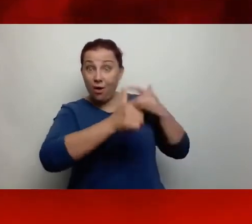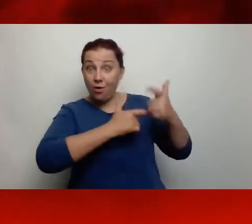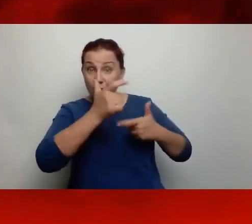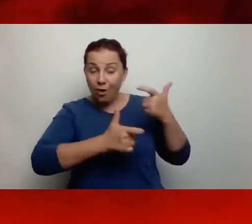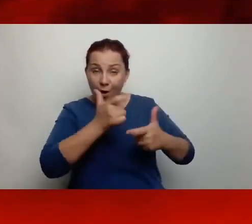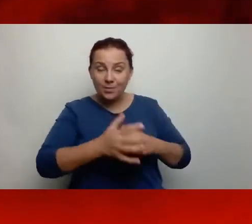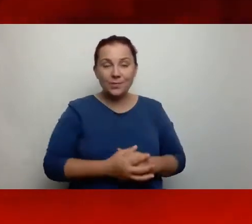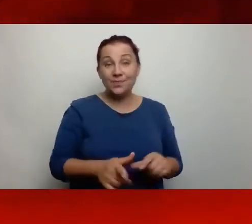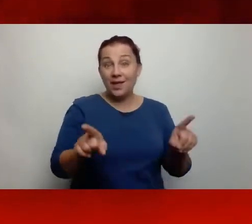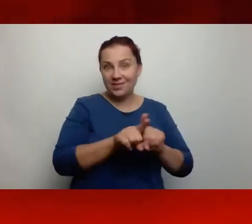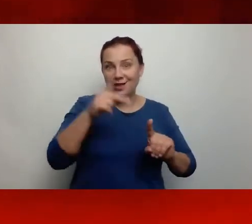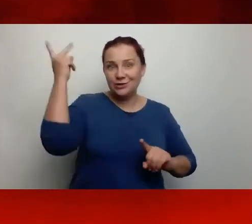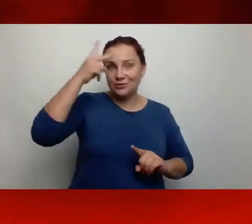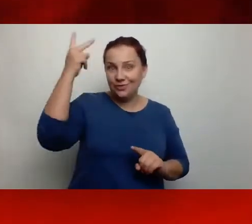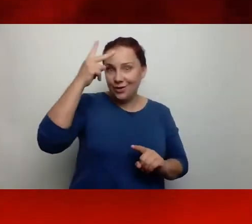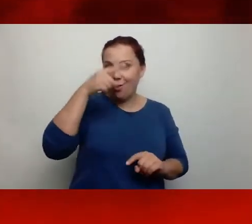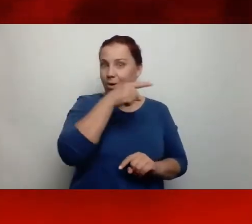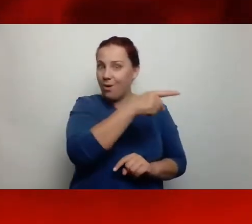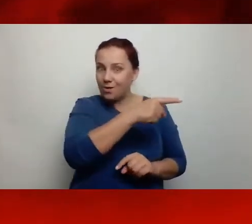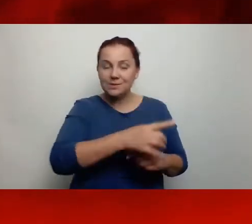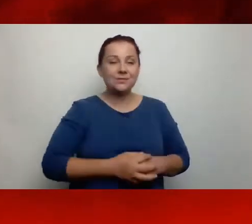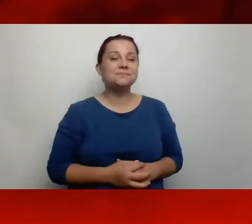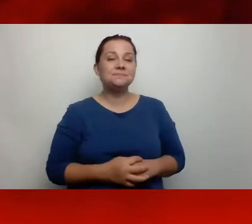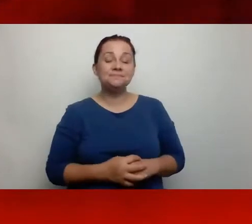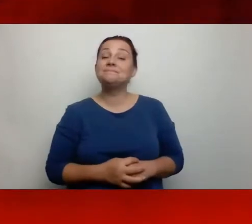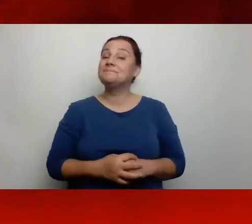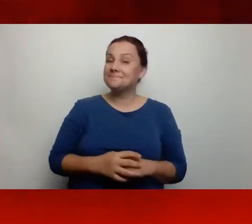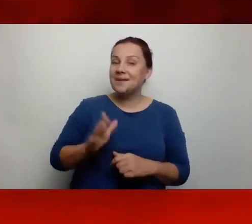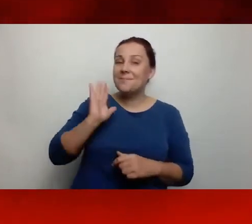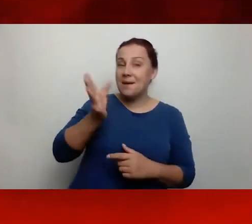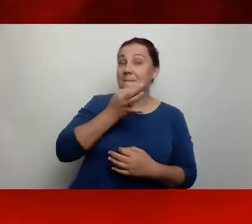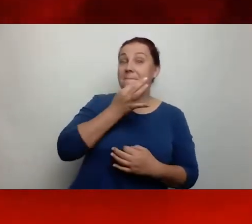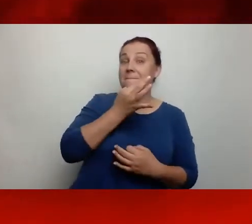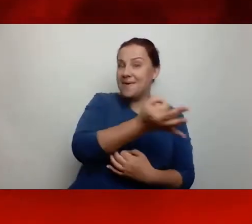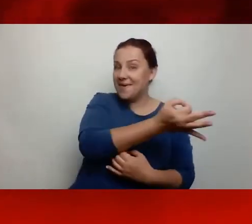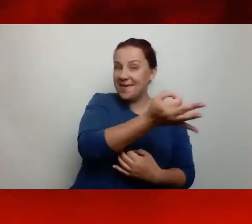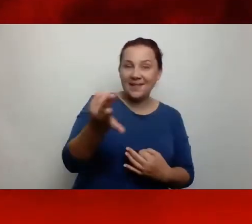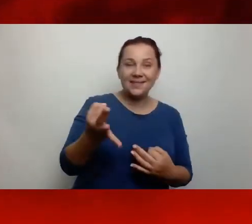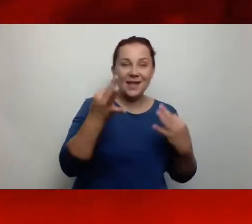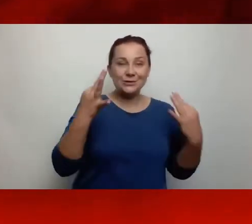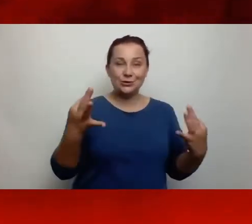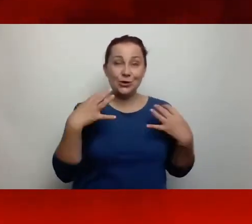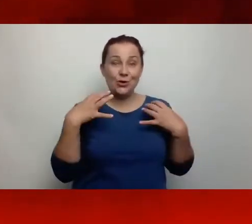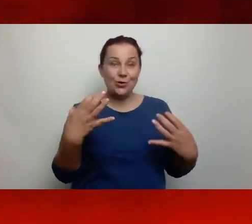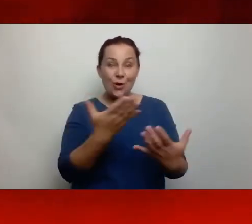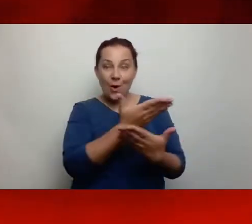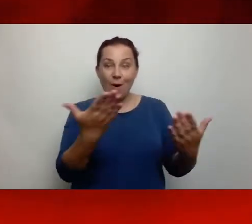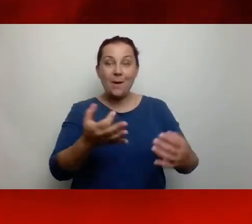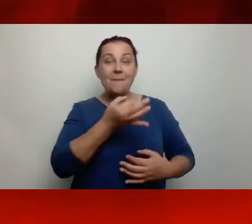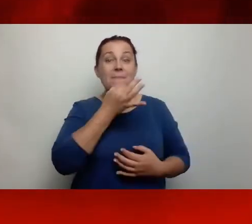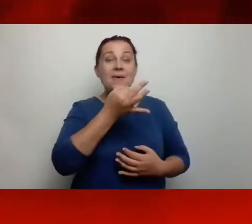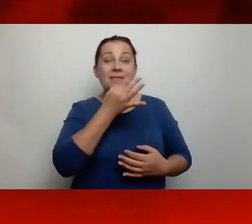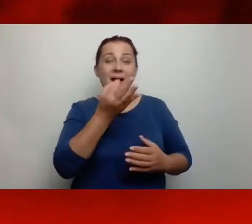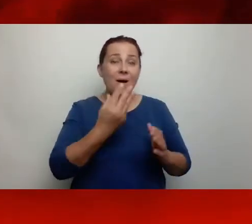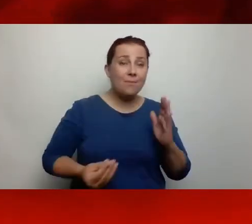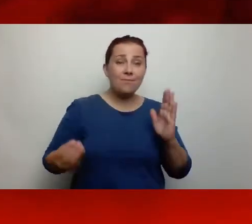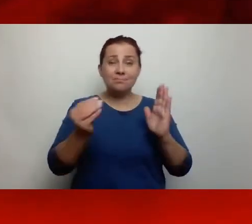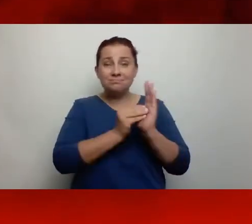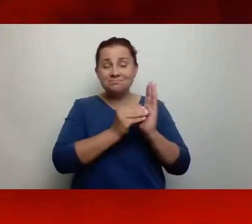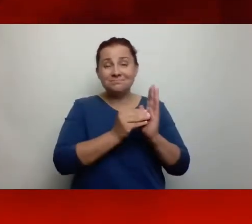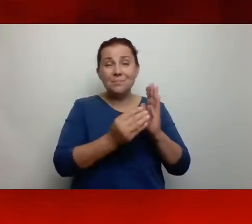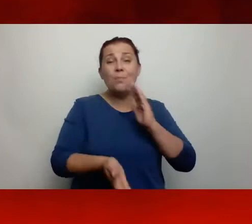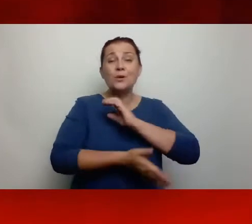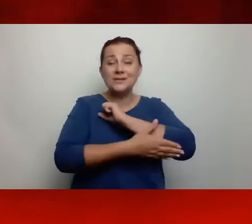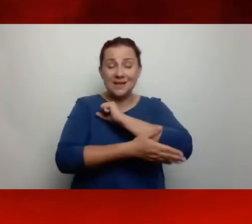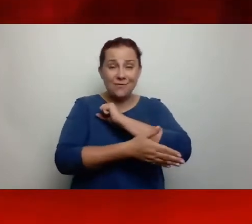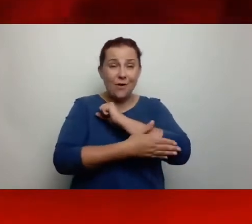ale też o filozofię. Tradycyjnie zadamy też naszym dzisiejszym gościom pytania podstawowe o bohatera dzisiejszego